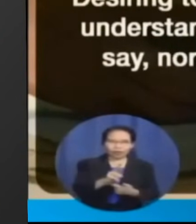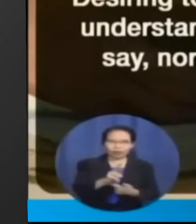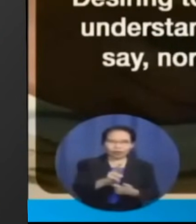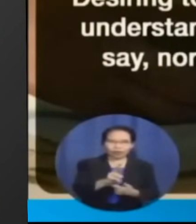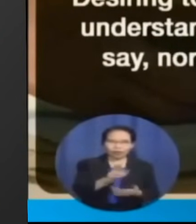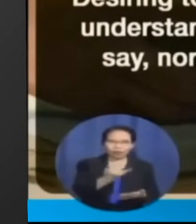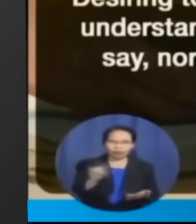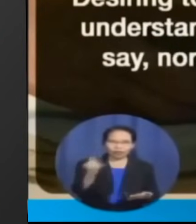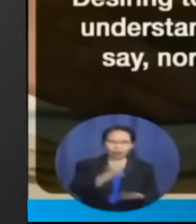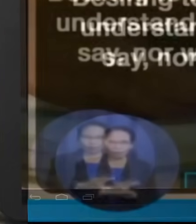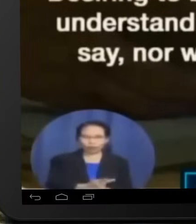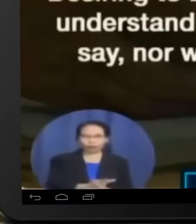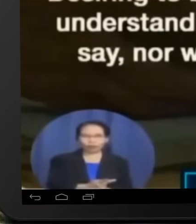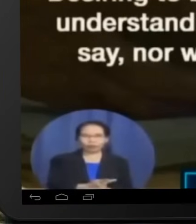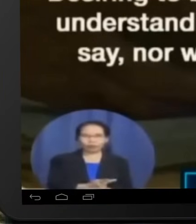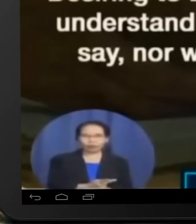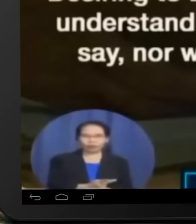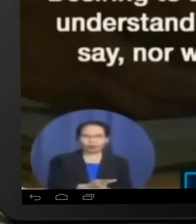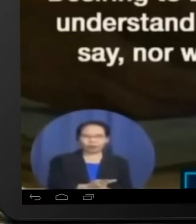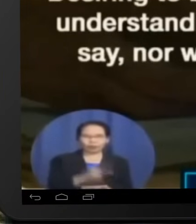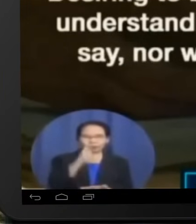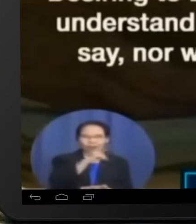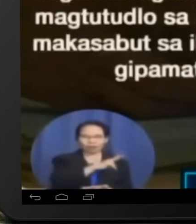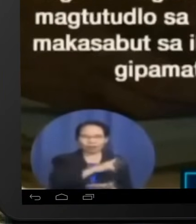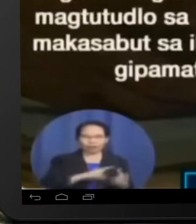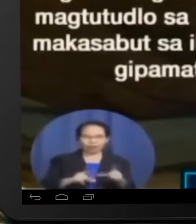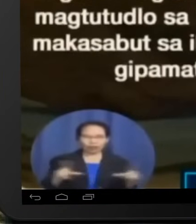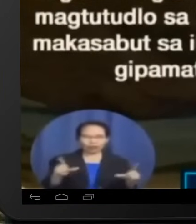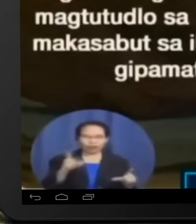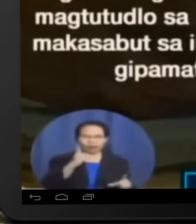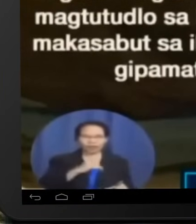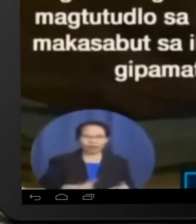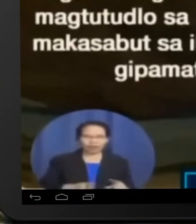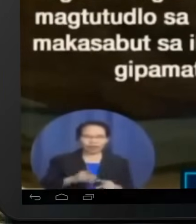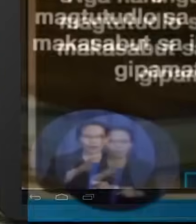nor whereof they affirm. Ang sabi sa Bisaya, nga